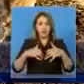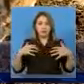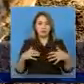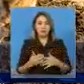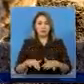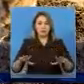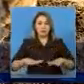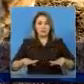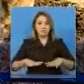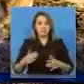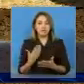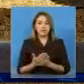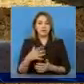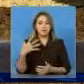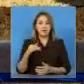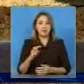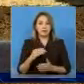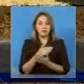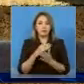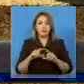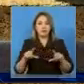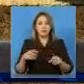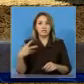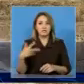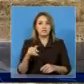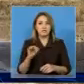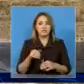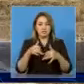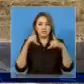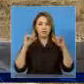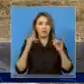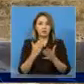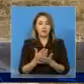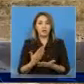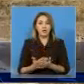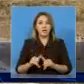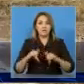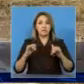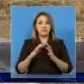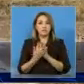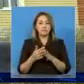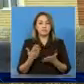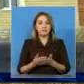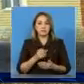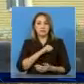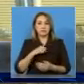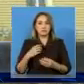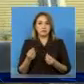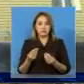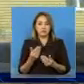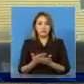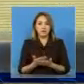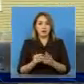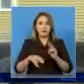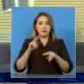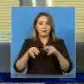разводят лошадей. На балансе 5 откормплощадок на 3000 голов. Аграрии содействуют развитию села. Так на собственные средства глава формирования